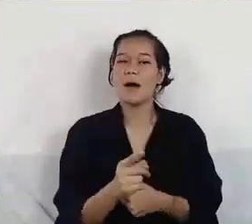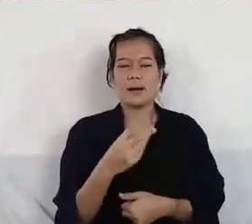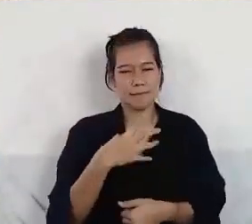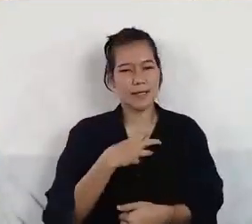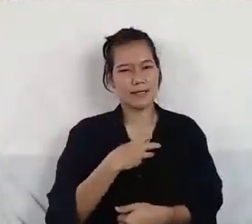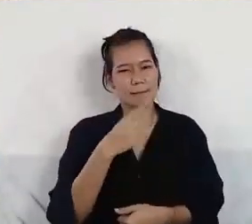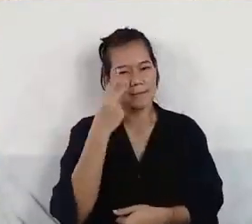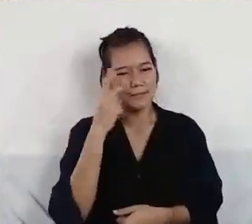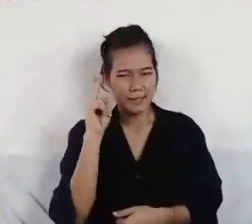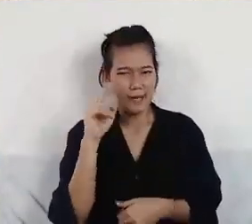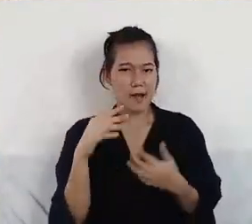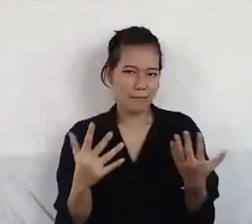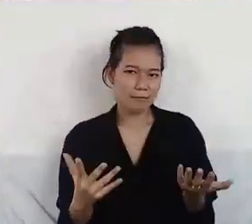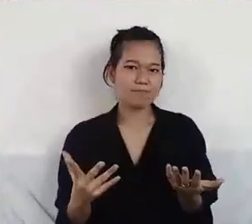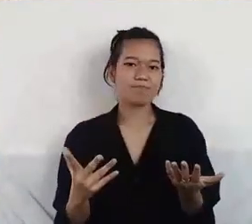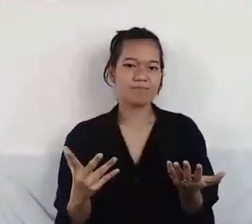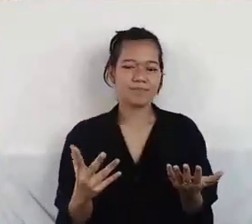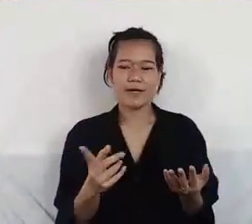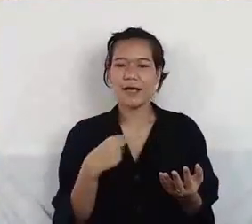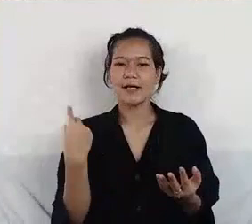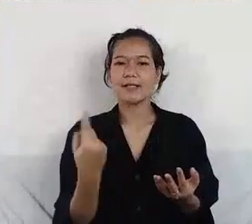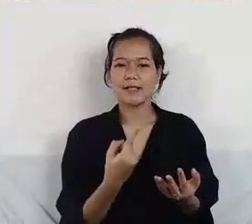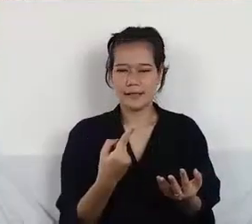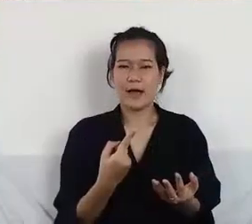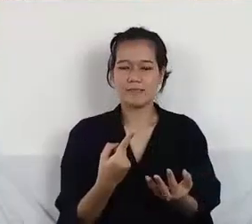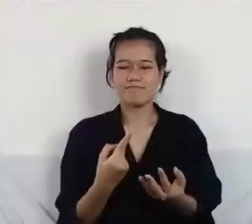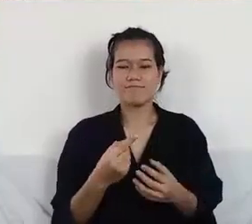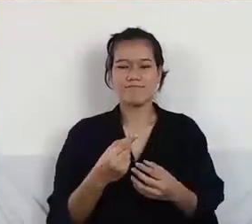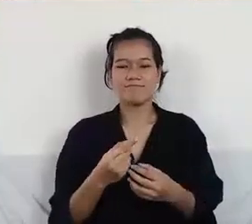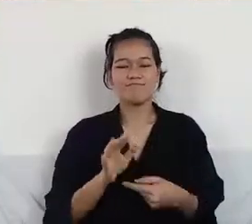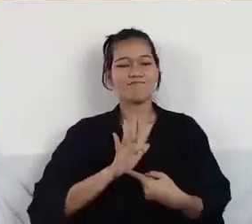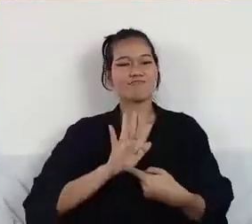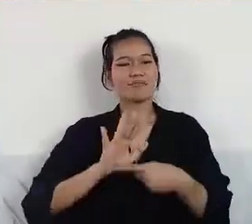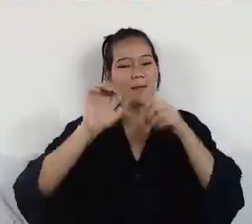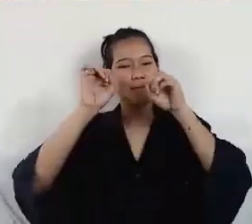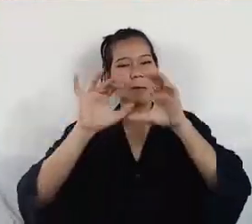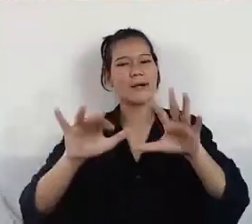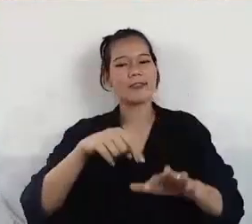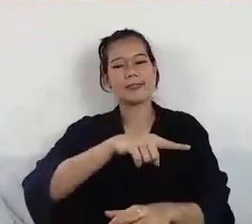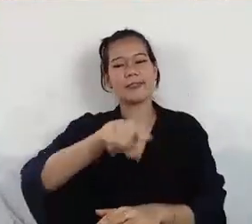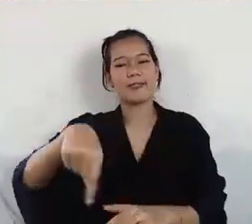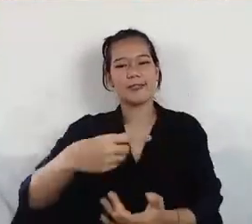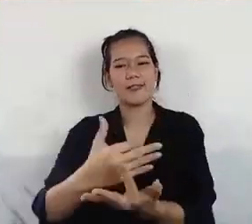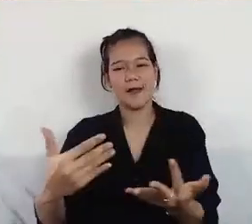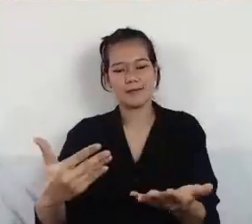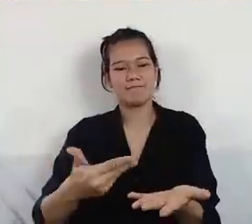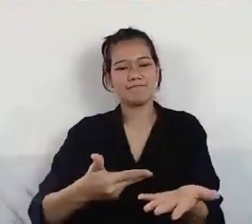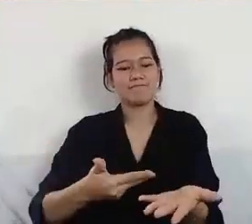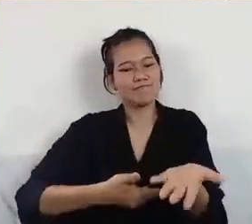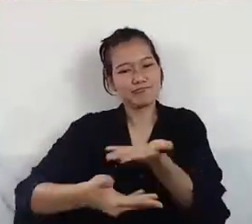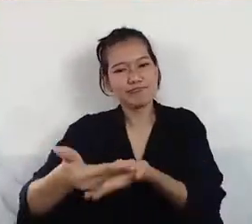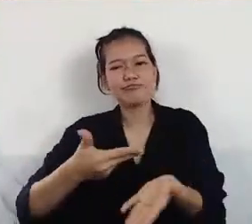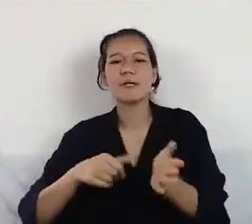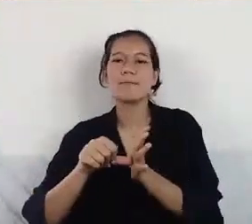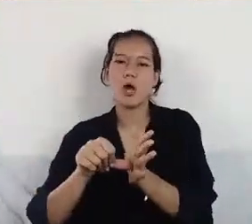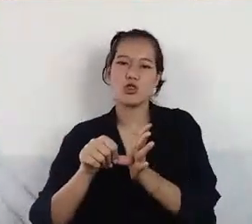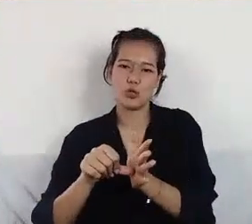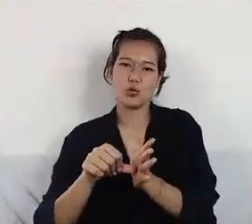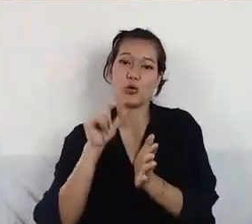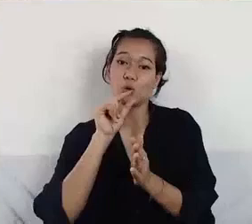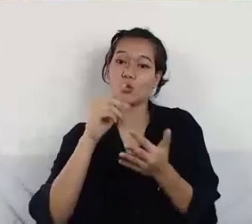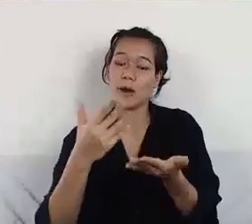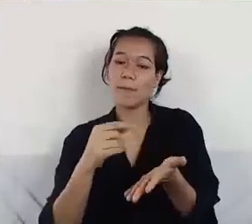percayalah, kita boleh menjadi berkat. Saling bertolong-tolonganlah, supaya nama